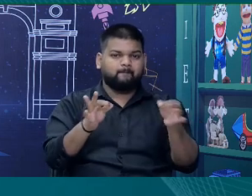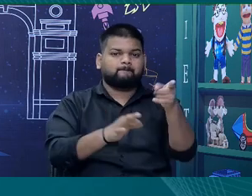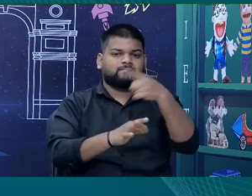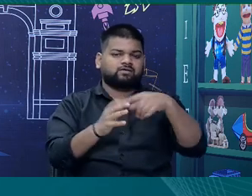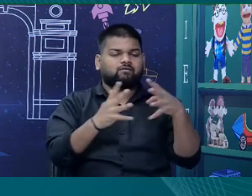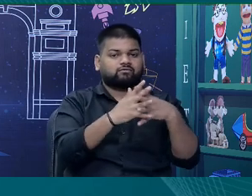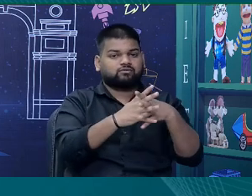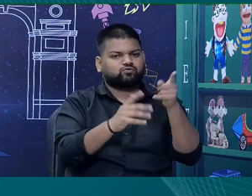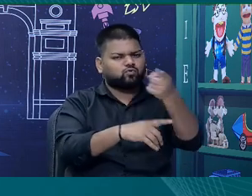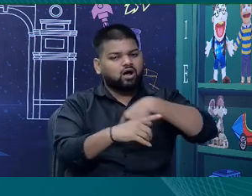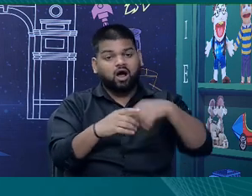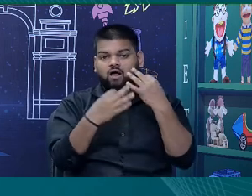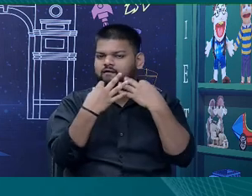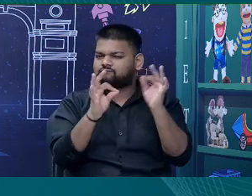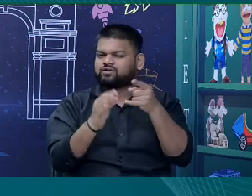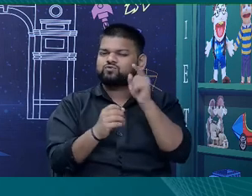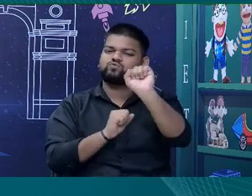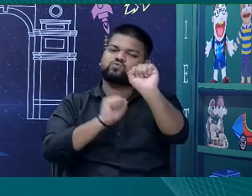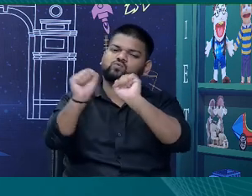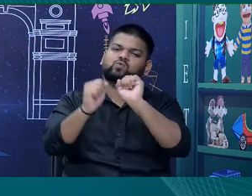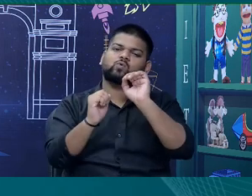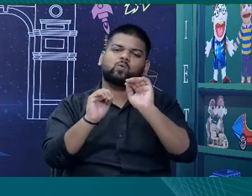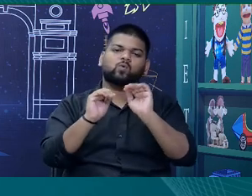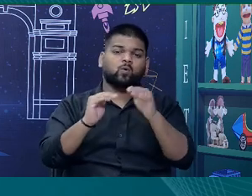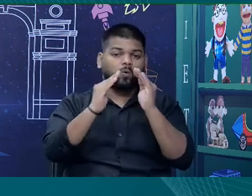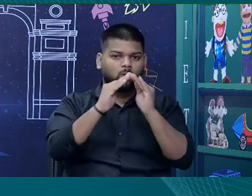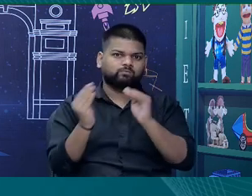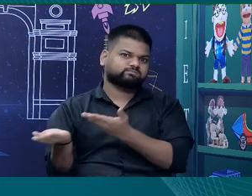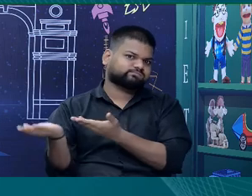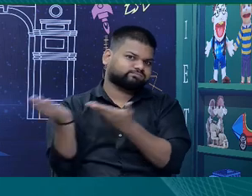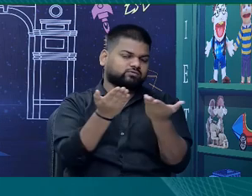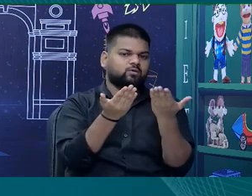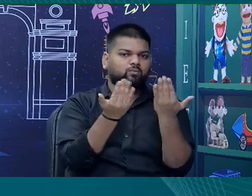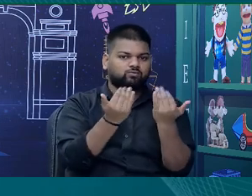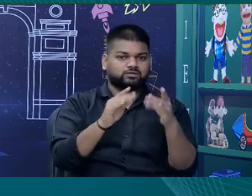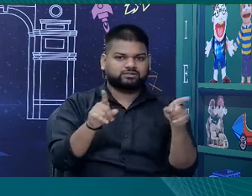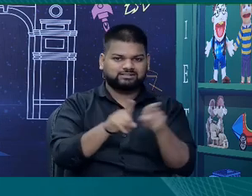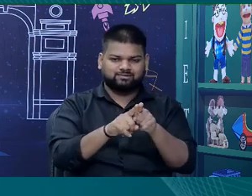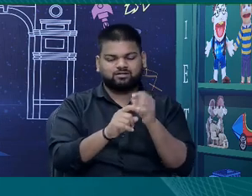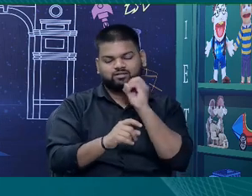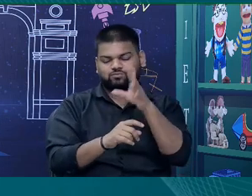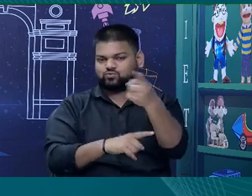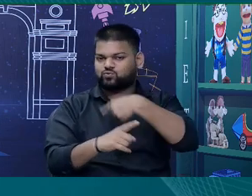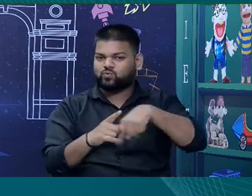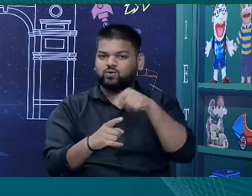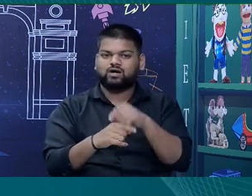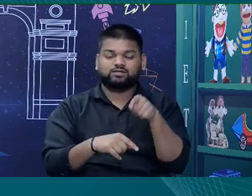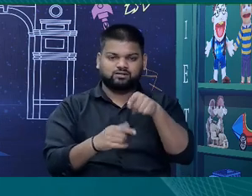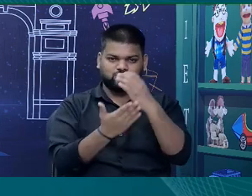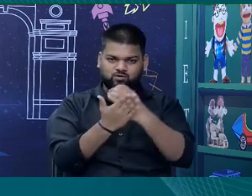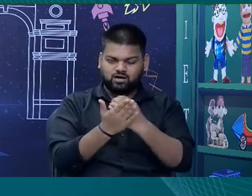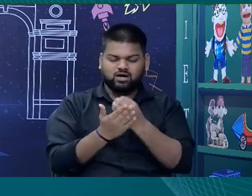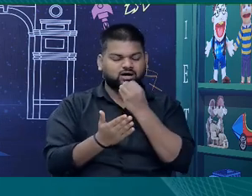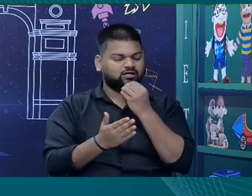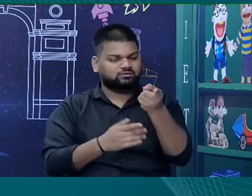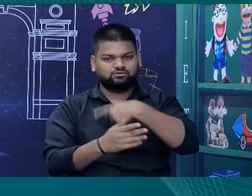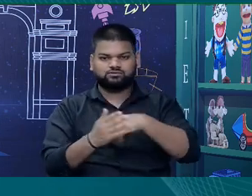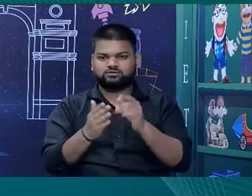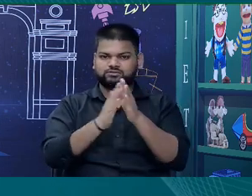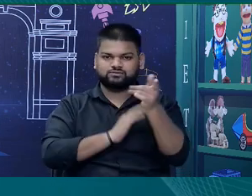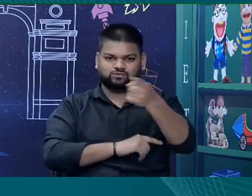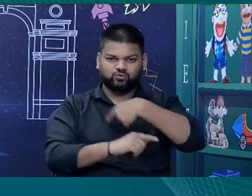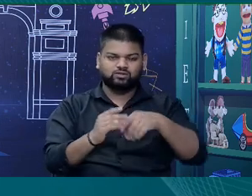कॉस्ट आपके घर पर उपलब्ध हो जाएगी तो इसी सूचना के साथ आज का सत्र यही समाप्त करने की दीजिए अनुमति लेकिन बने रहिए ए विद्या प्लेटफॉर्म